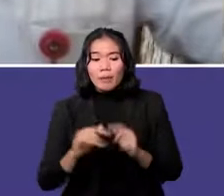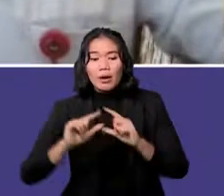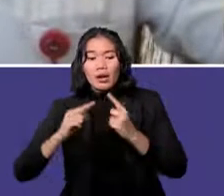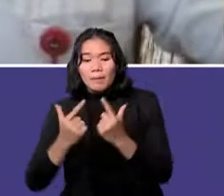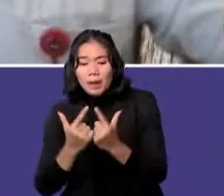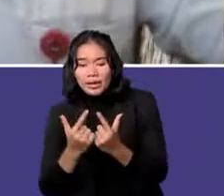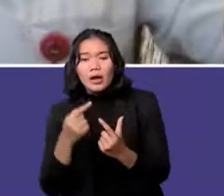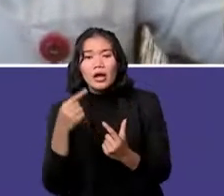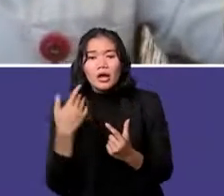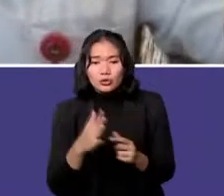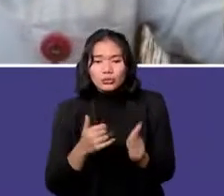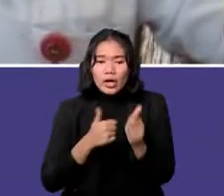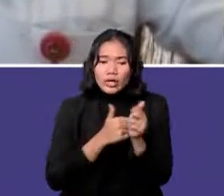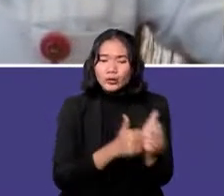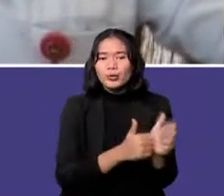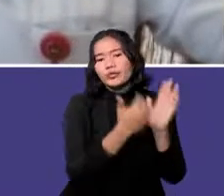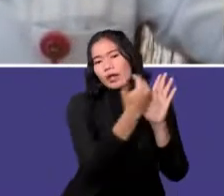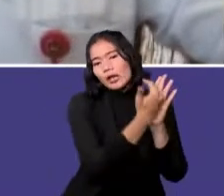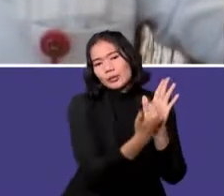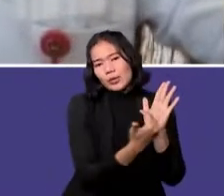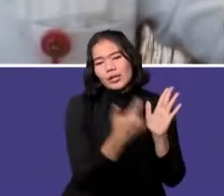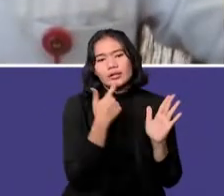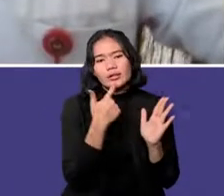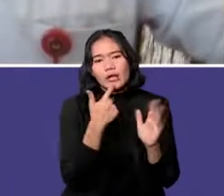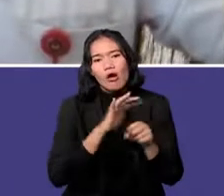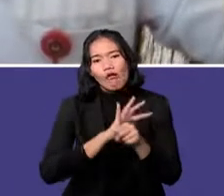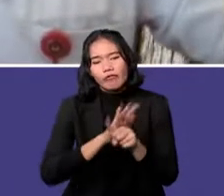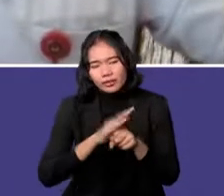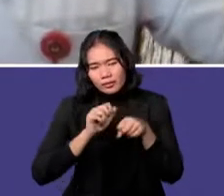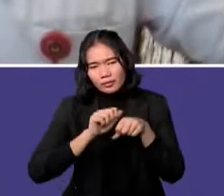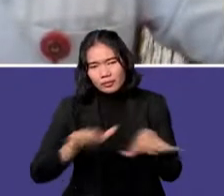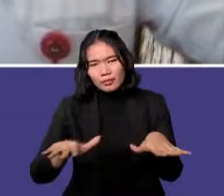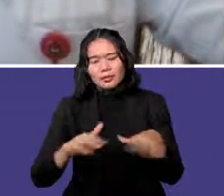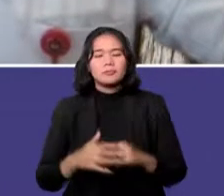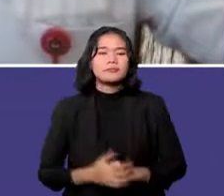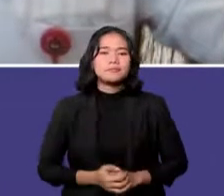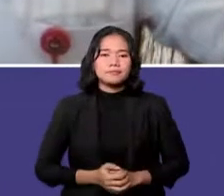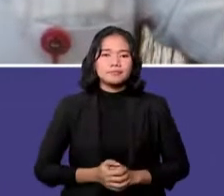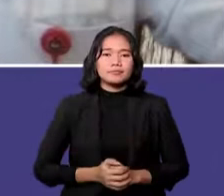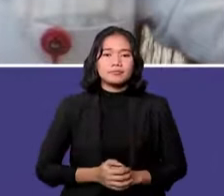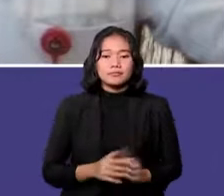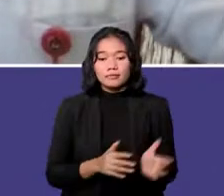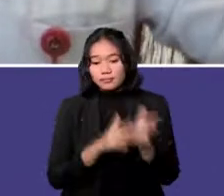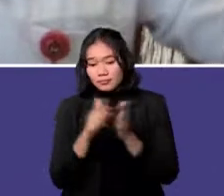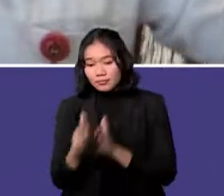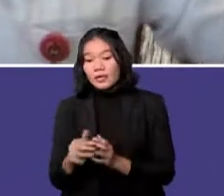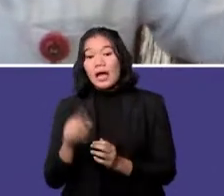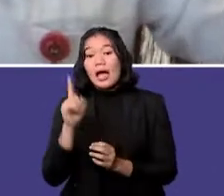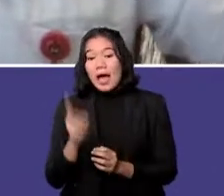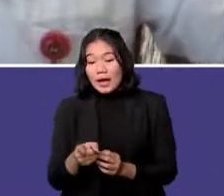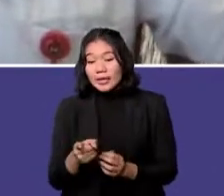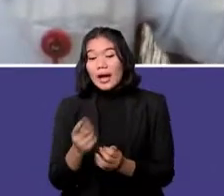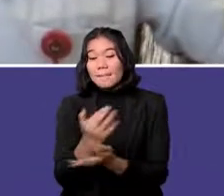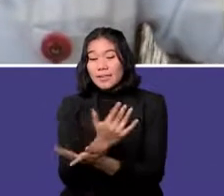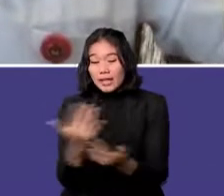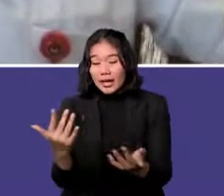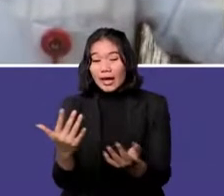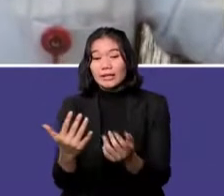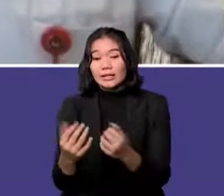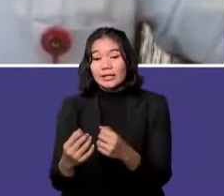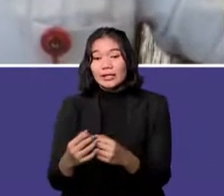institusinya sudah ada aturan-aturan yang terkait dengan protokol kesehatan ini. Nah, selanjutnya juga ada masyarakat yang